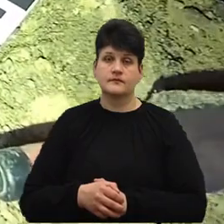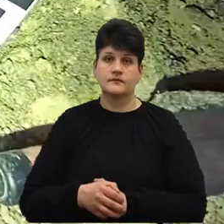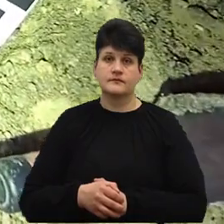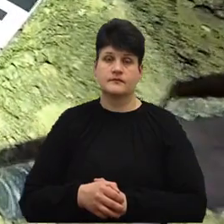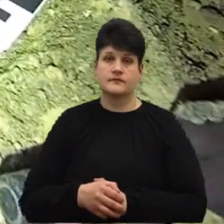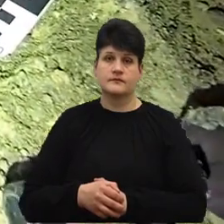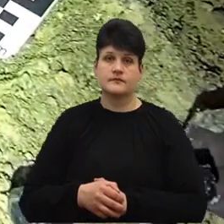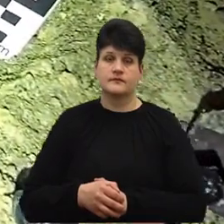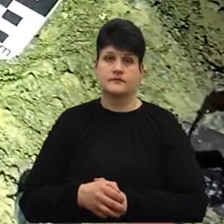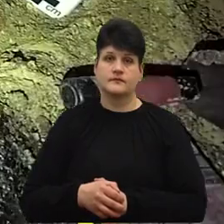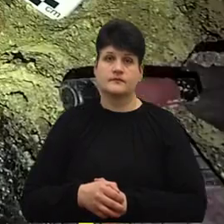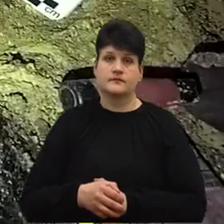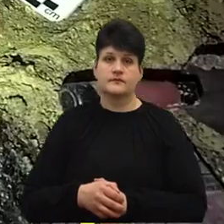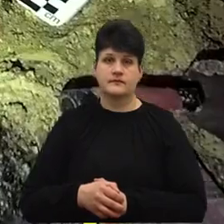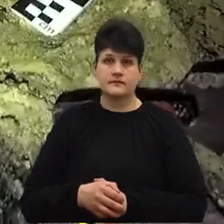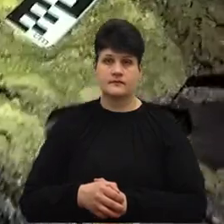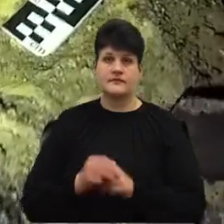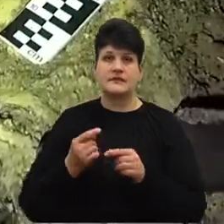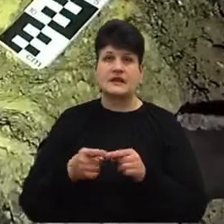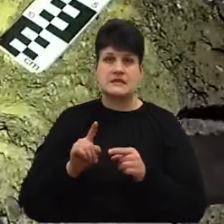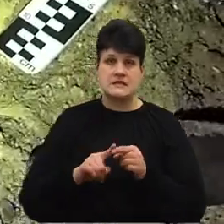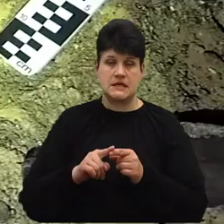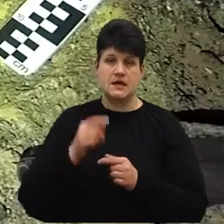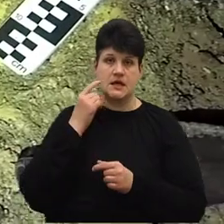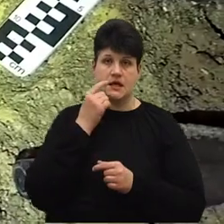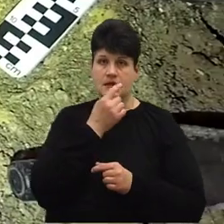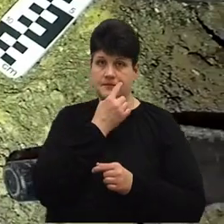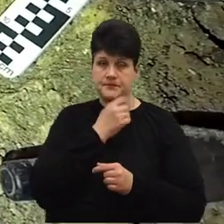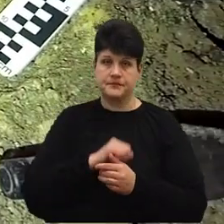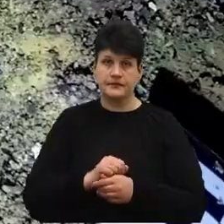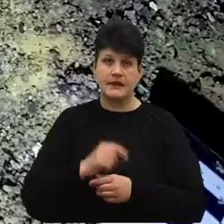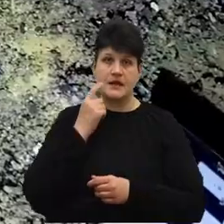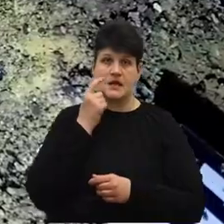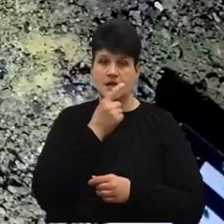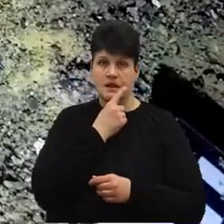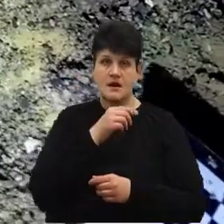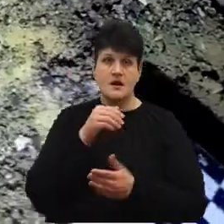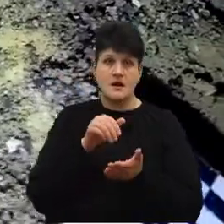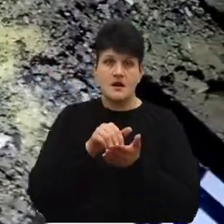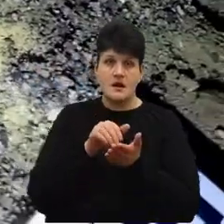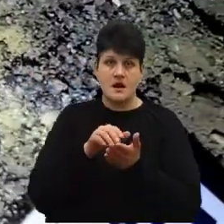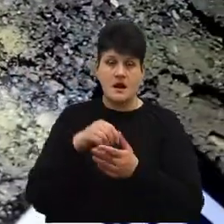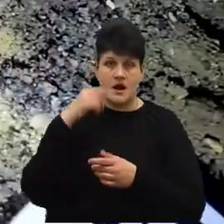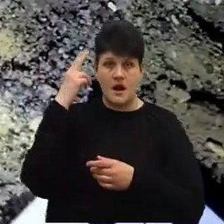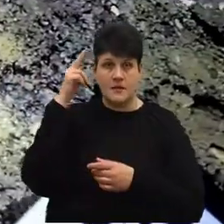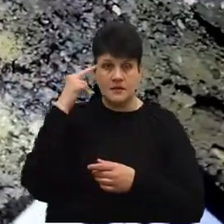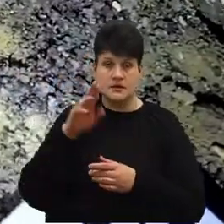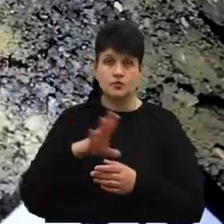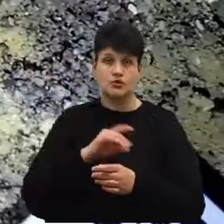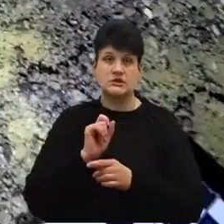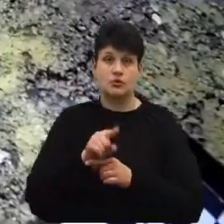Фігурка жіноча. Це ікла. Ікла кабана. Поступово йшло замулення цієї